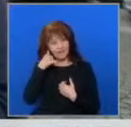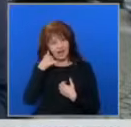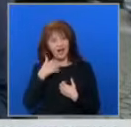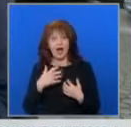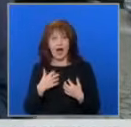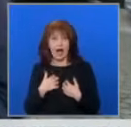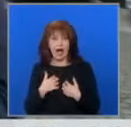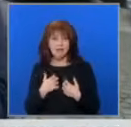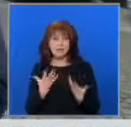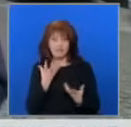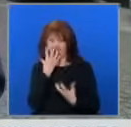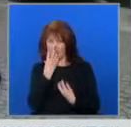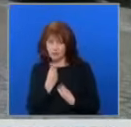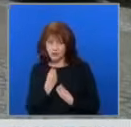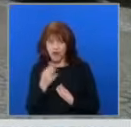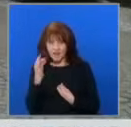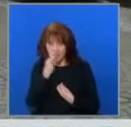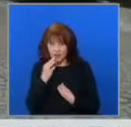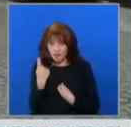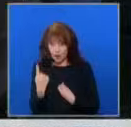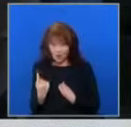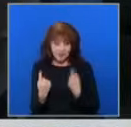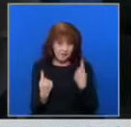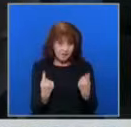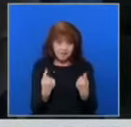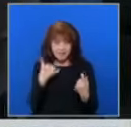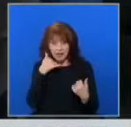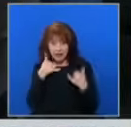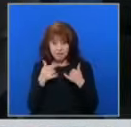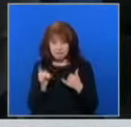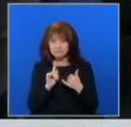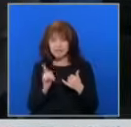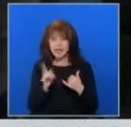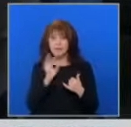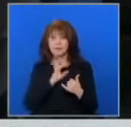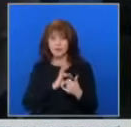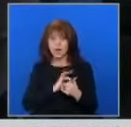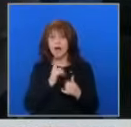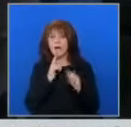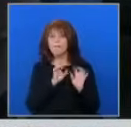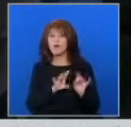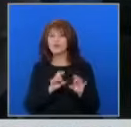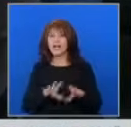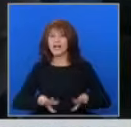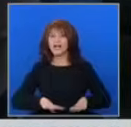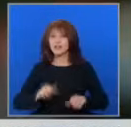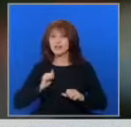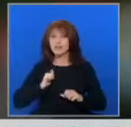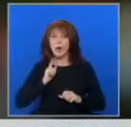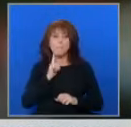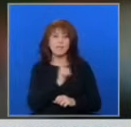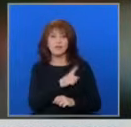супер разочарован, че в нито от двата не получих съобщение. По информация на Гражданска защита, предупреждението е достигнало